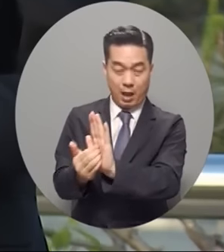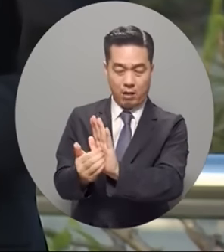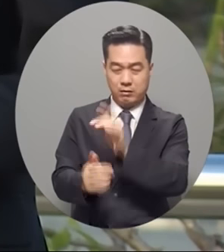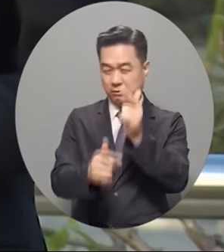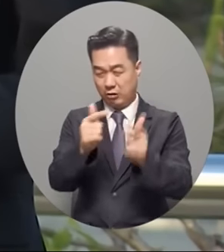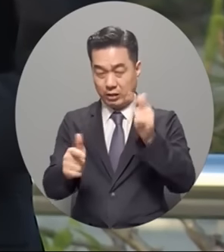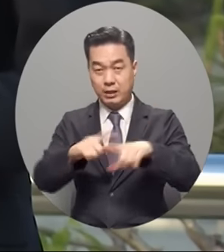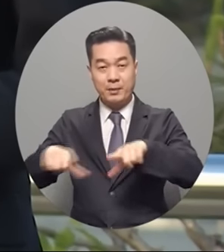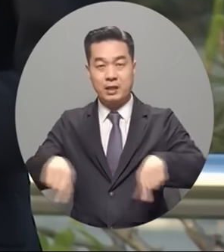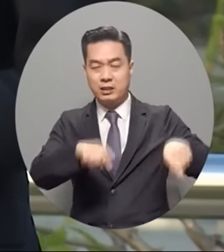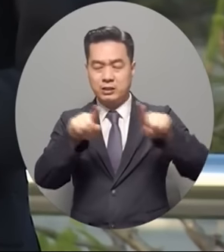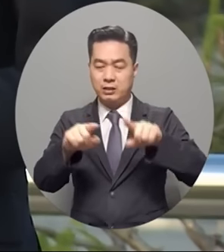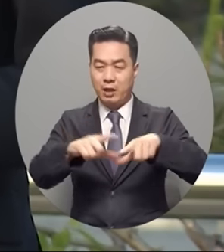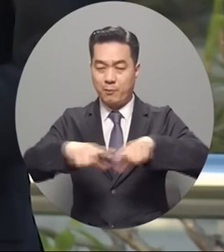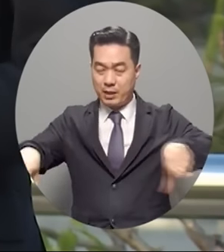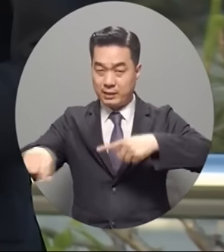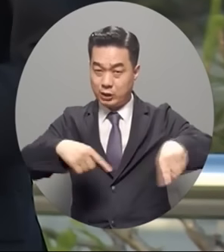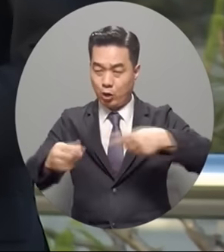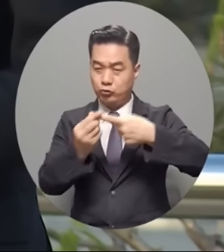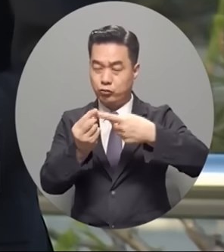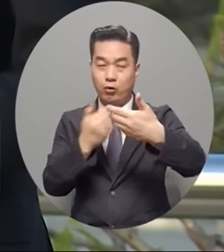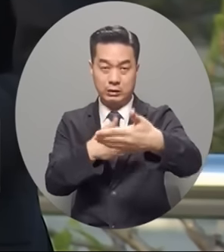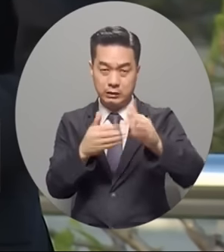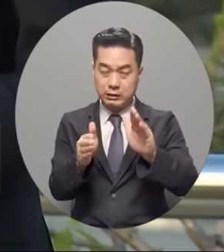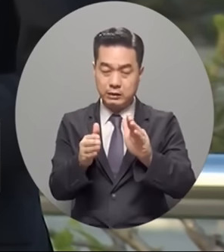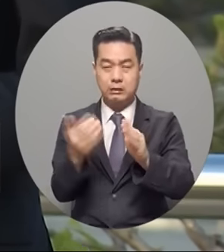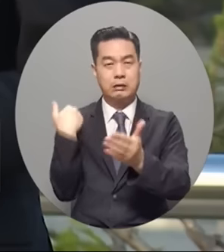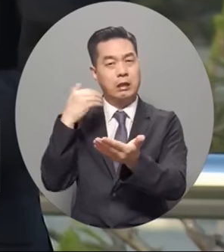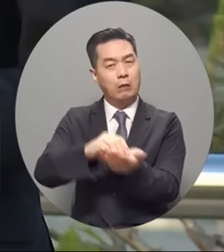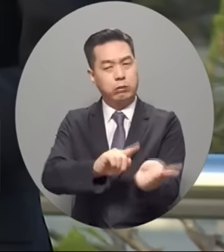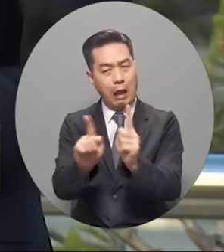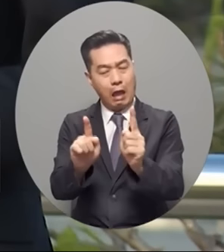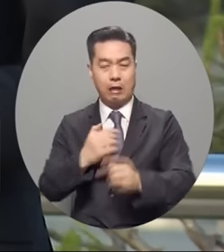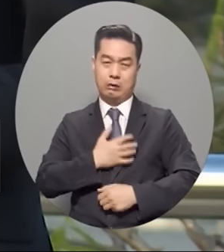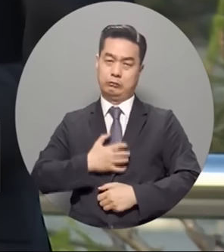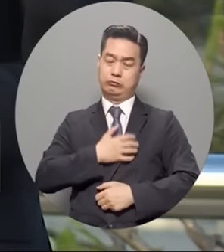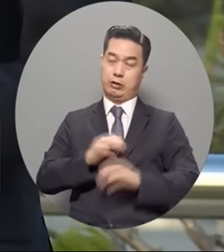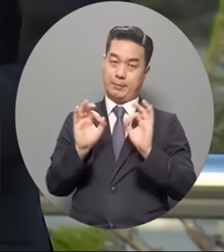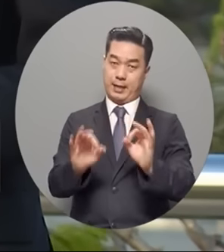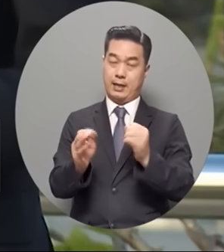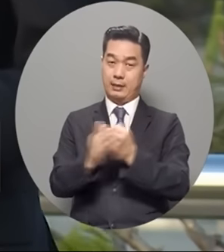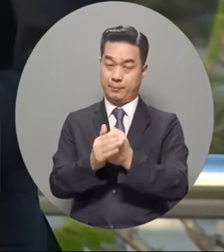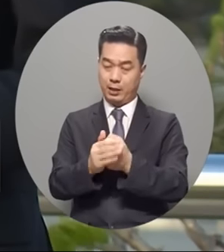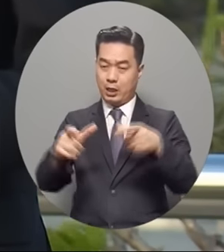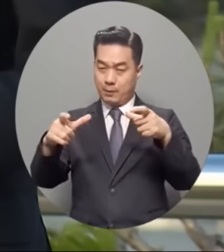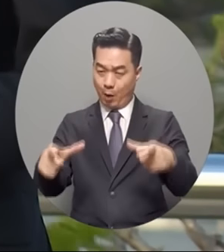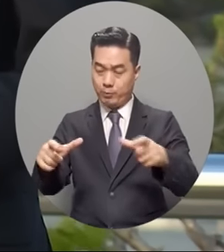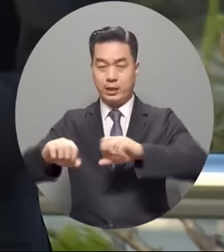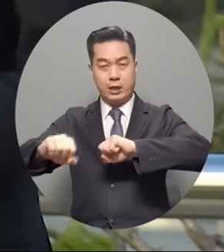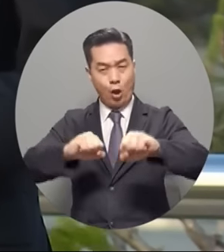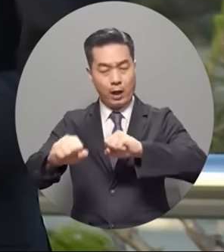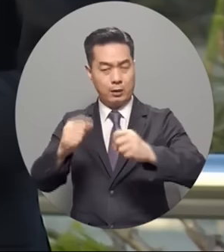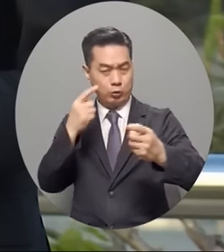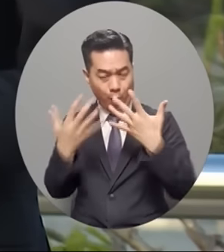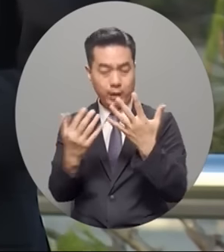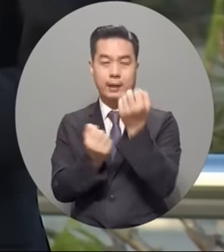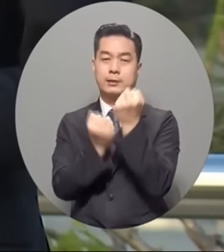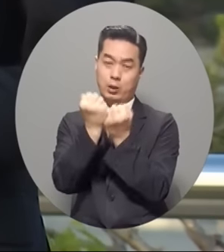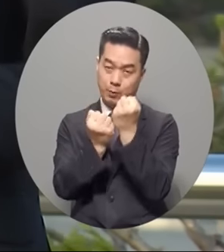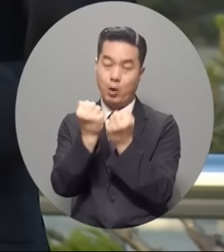민정수석실 부활을 의심합니다. 민정수석실의 업무 범위와 역할에 대해 보다 투명하고 명확하게 설명하는